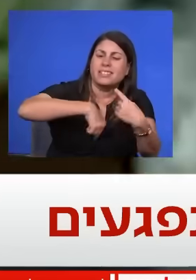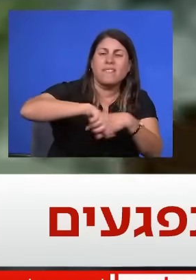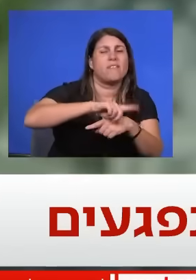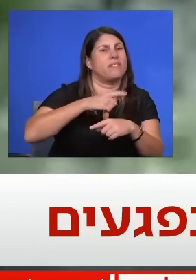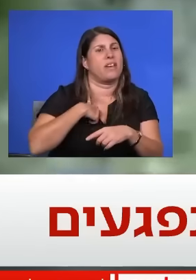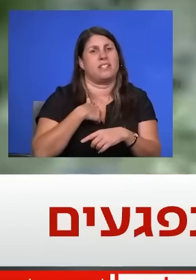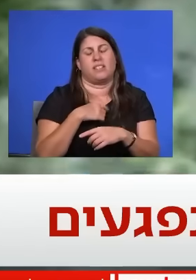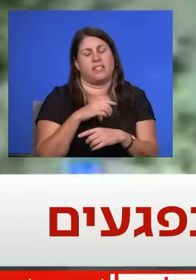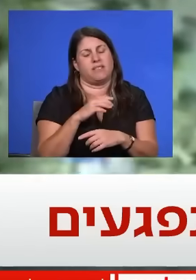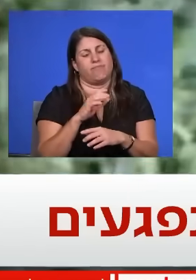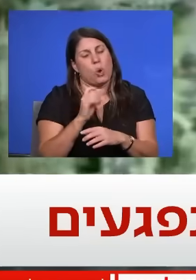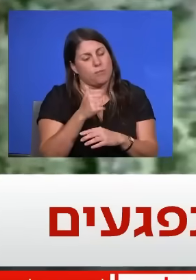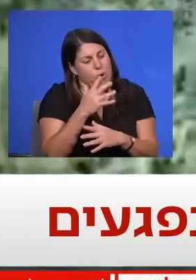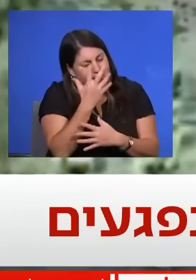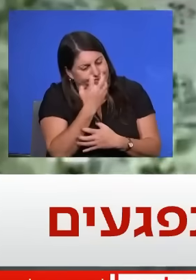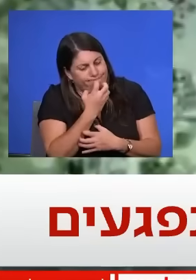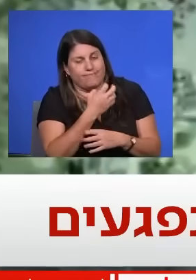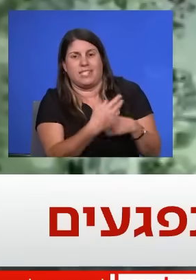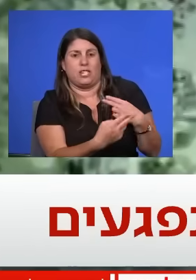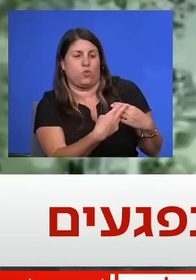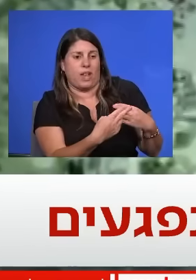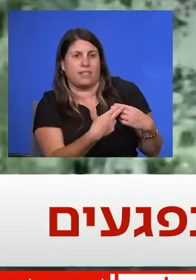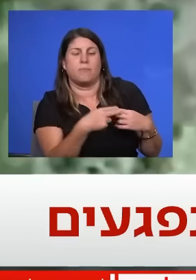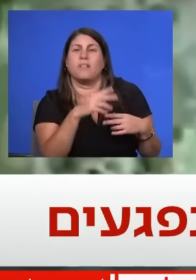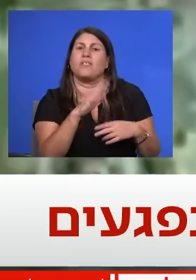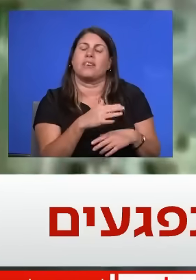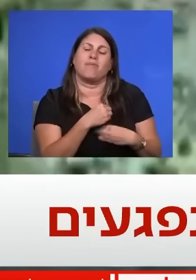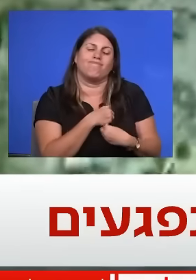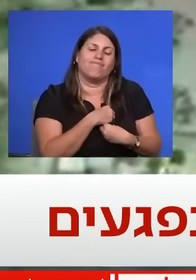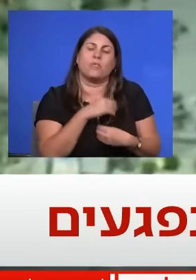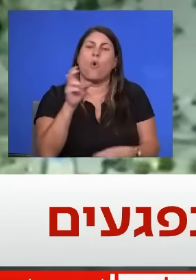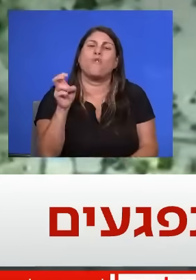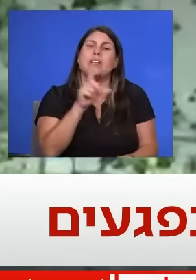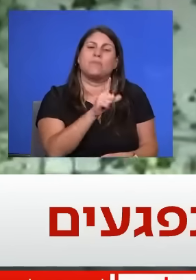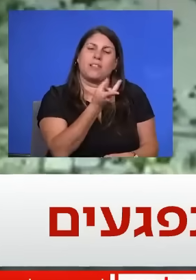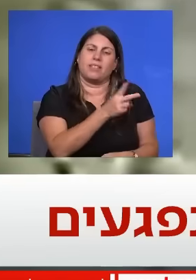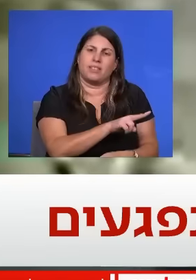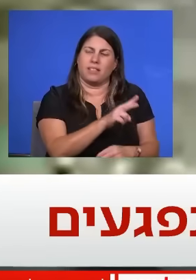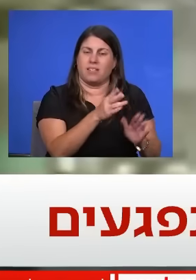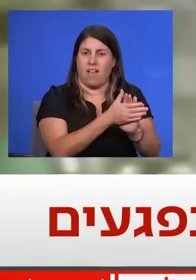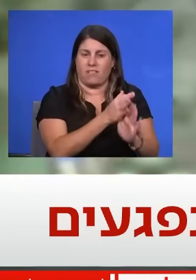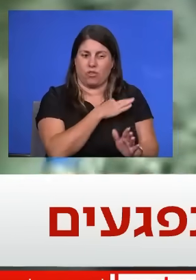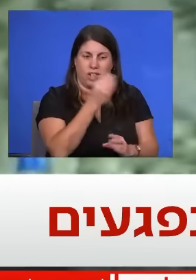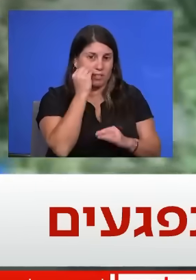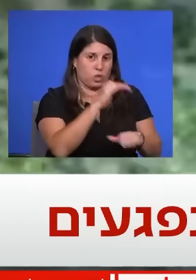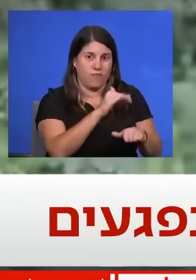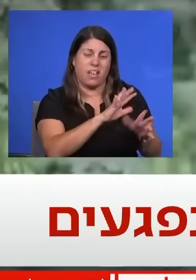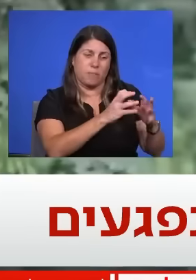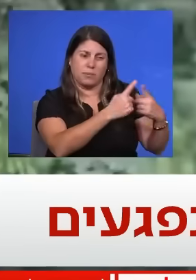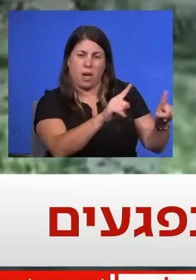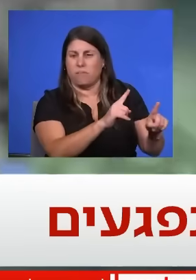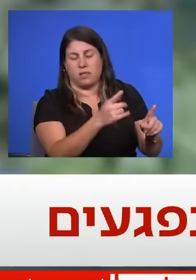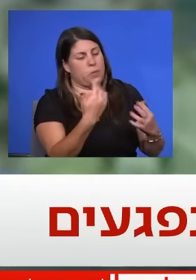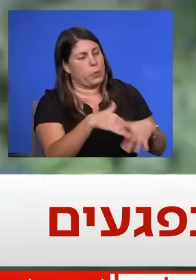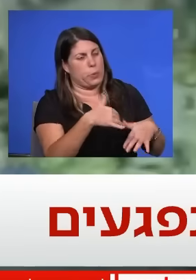שכננו, וגם כל, אני רוצה להזכיר פה את אופיר ליפשטיין חברי, זיכרונו לברכה. והקיבוצים לידינו חטפו מכה הרבה יותר גדולה מאיתנו. אבל הקיבוצים עכשיו